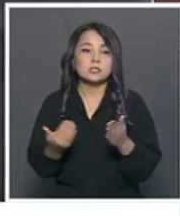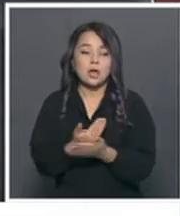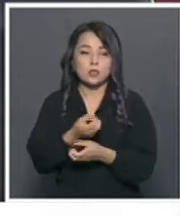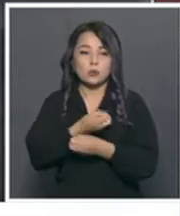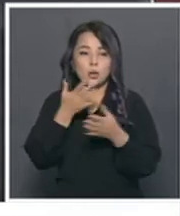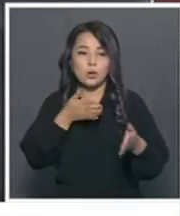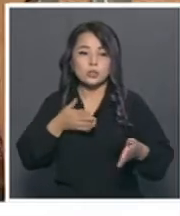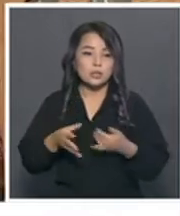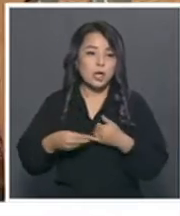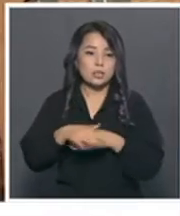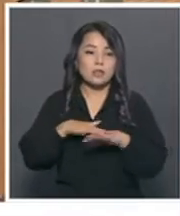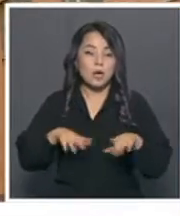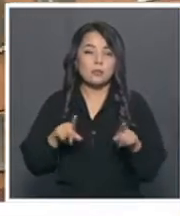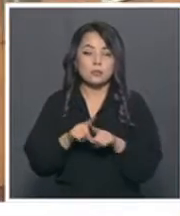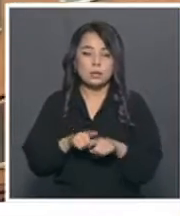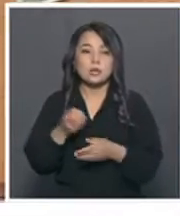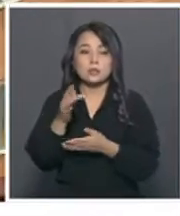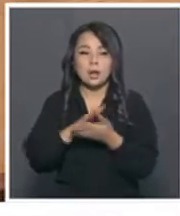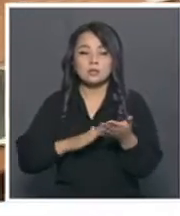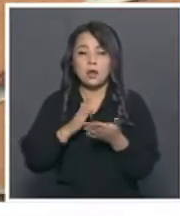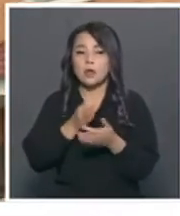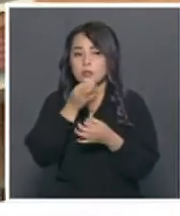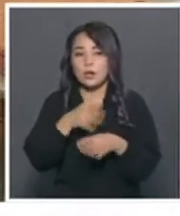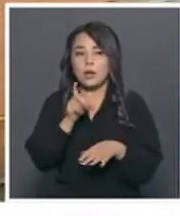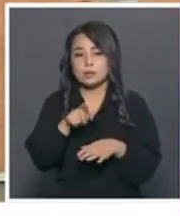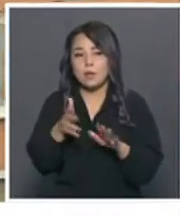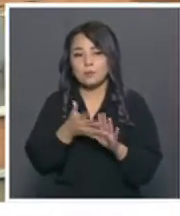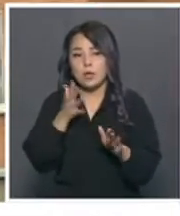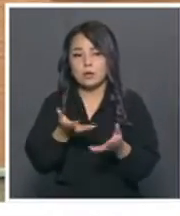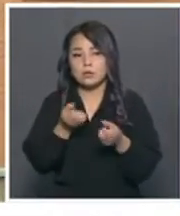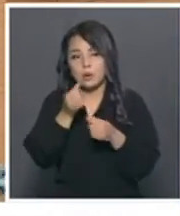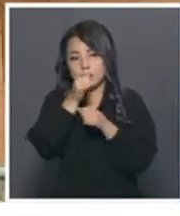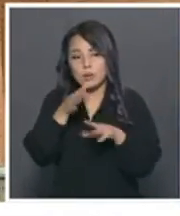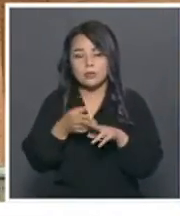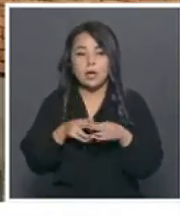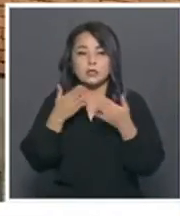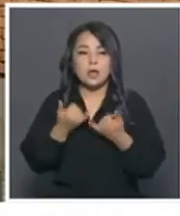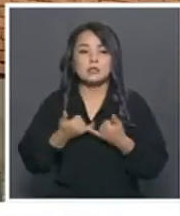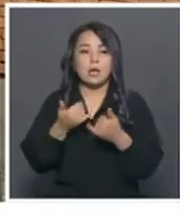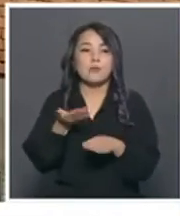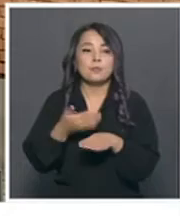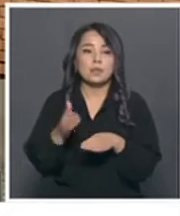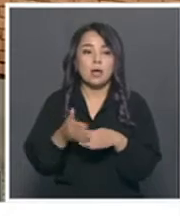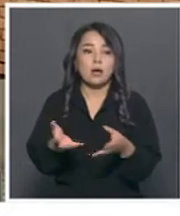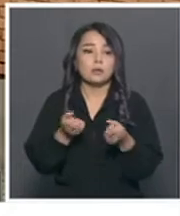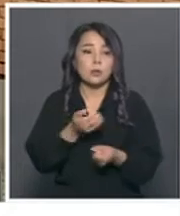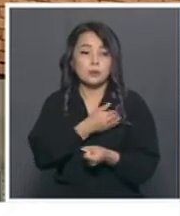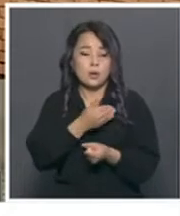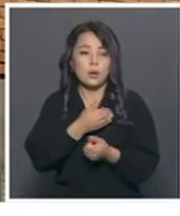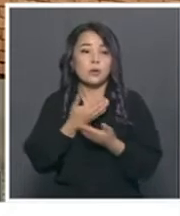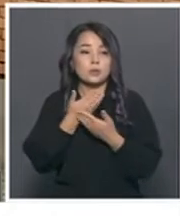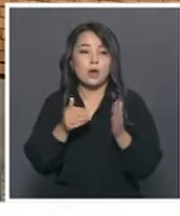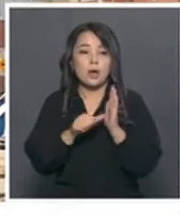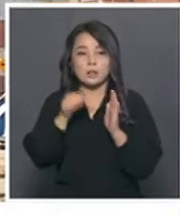жер бағдарламасының жалғасы. Кезекте тұрған кез келген адам бұл пәтерлерді ала алмайды. Жеңілдетілген несие пәтерлерін алу үшін соңғы 6